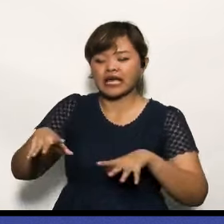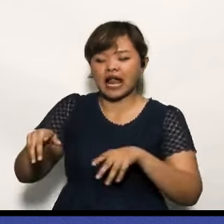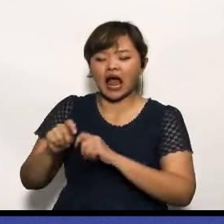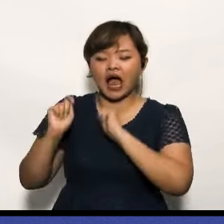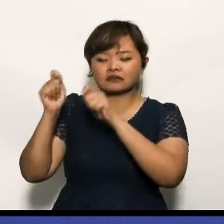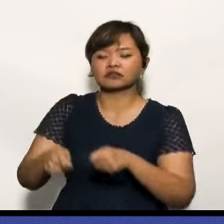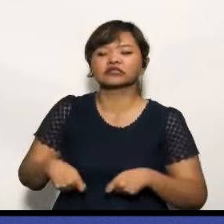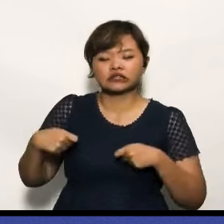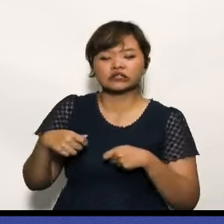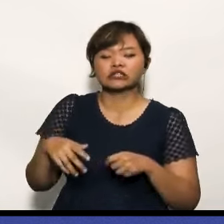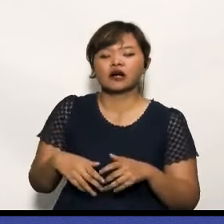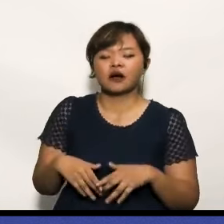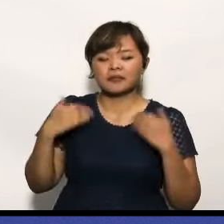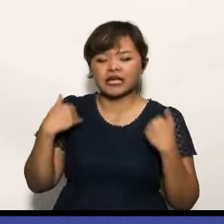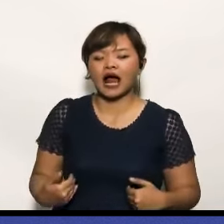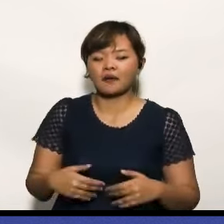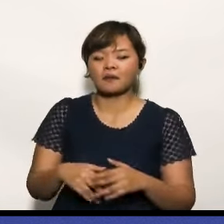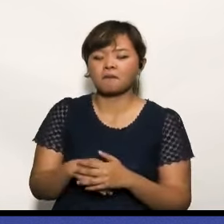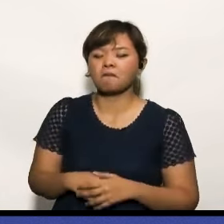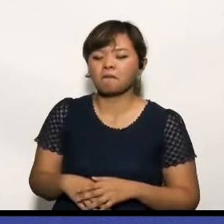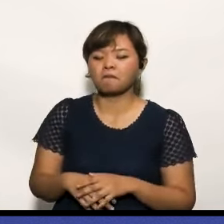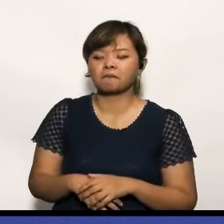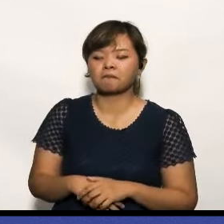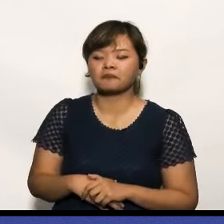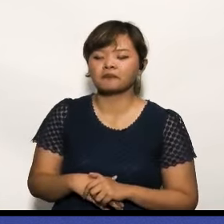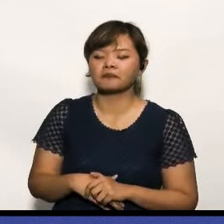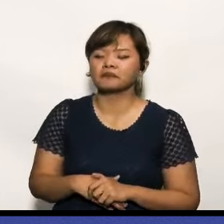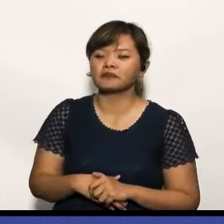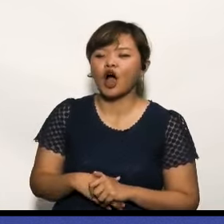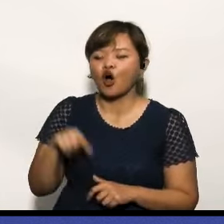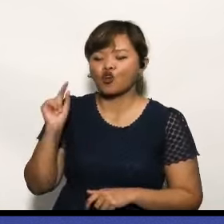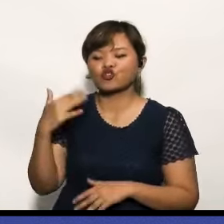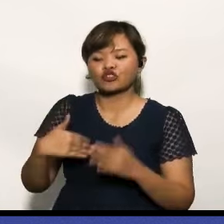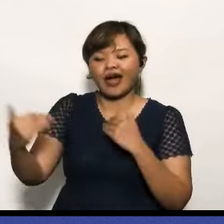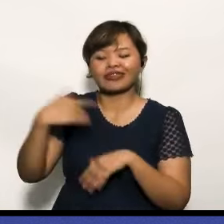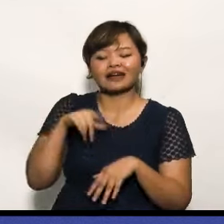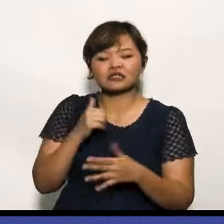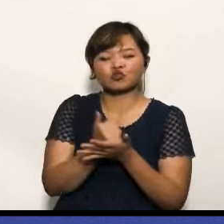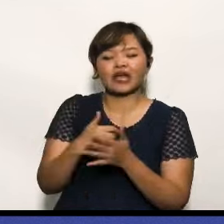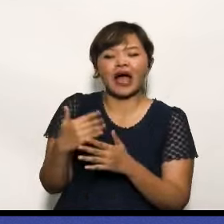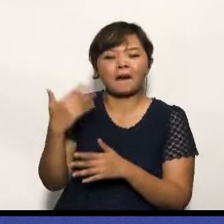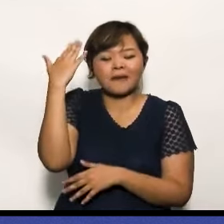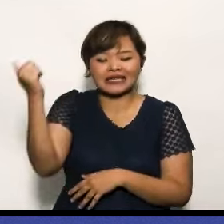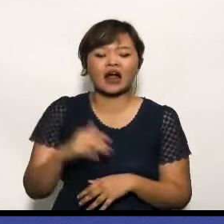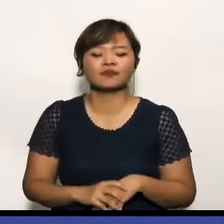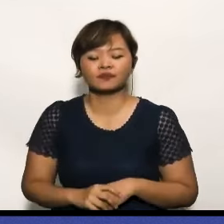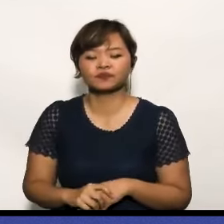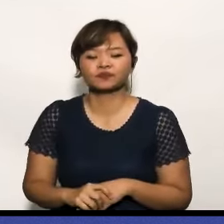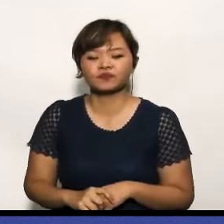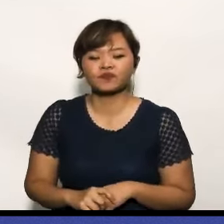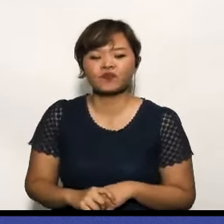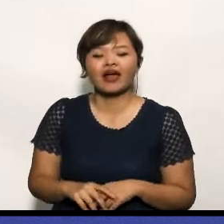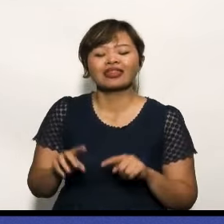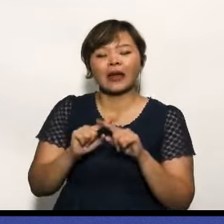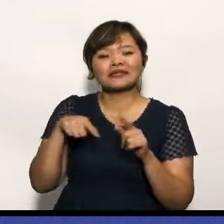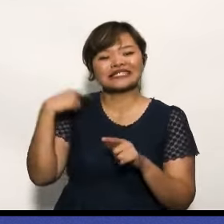Ya. Di sini kita perlu sadar bahwa coming, untuk datang itu adalah suatu panggilan. Dan